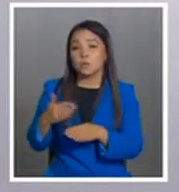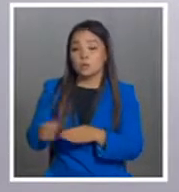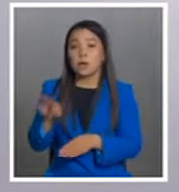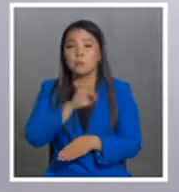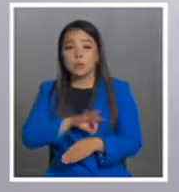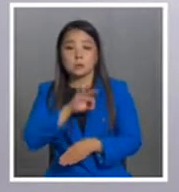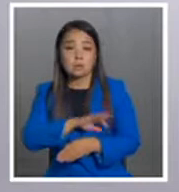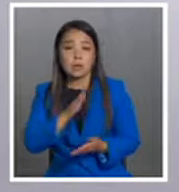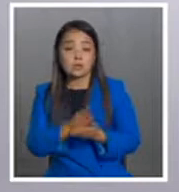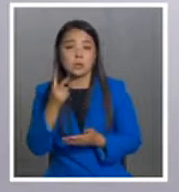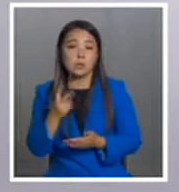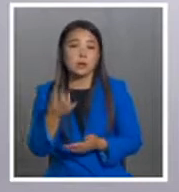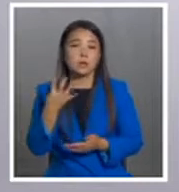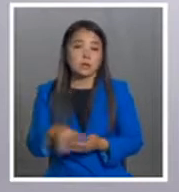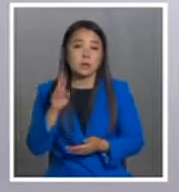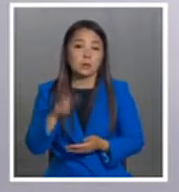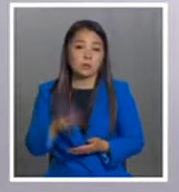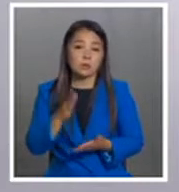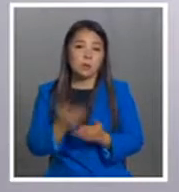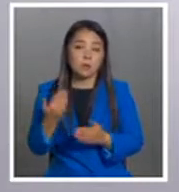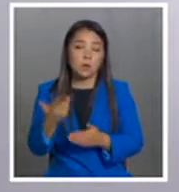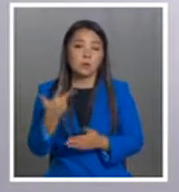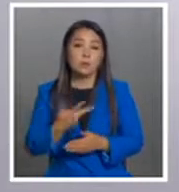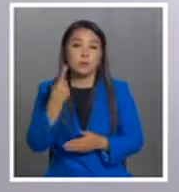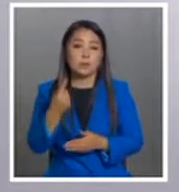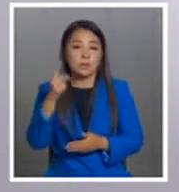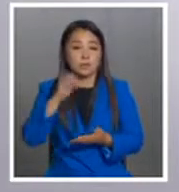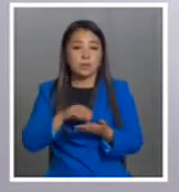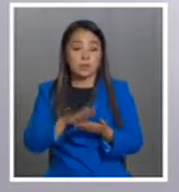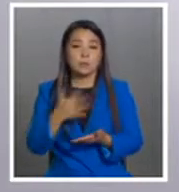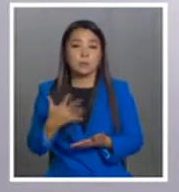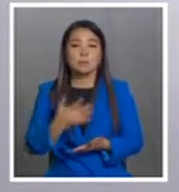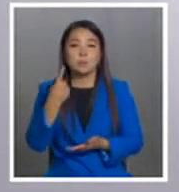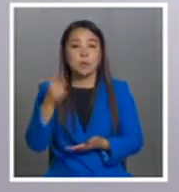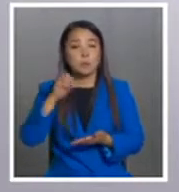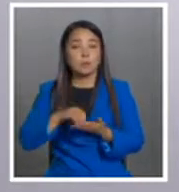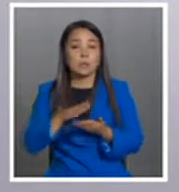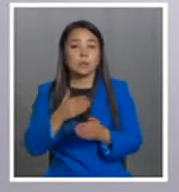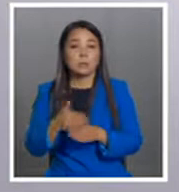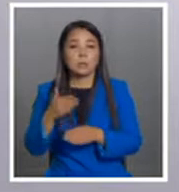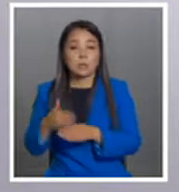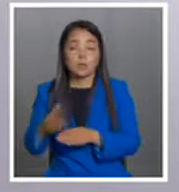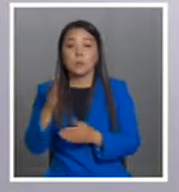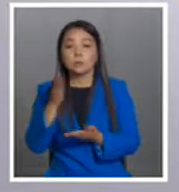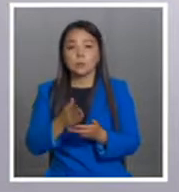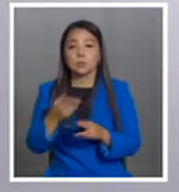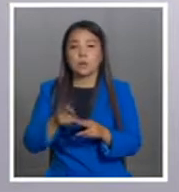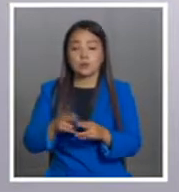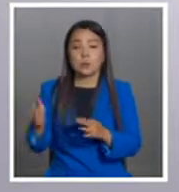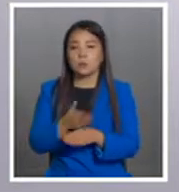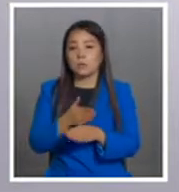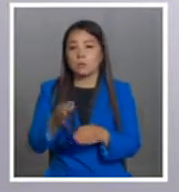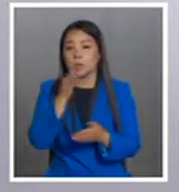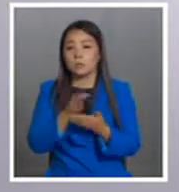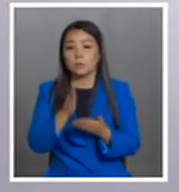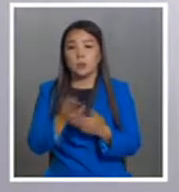біз 240 км-ді 3-тен 1 және 5-тен 1 бөлшектеріне тура пропорционал бөліктерге бөлуіміз керек.